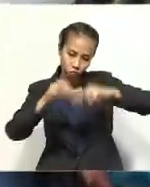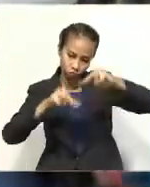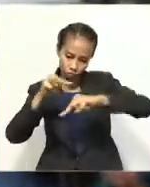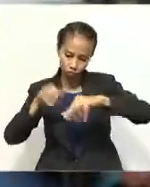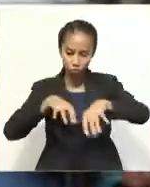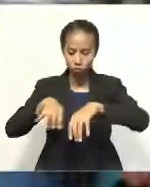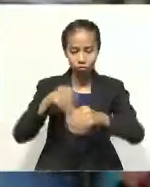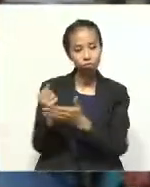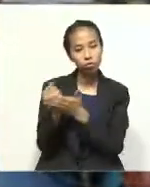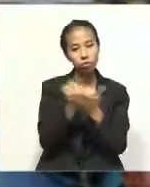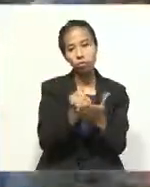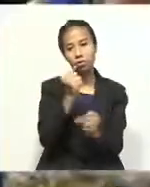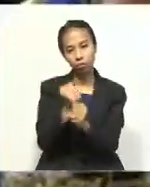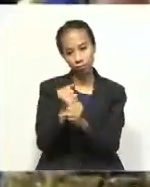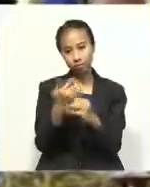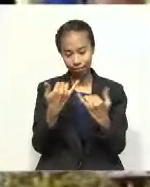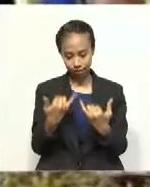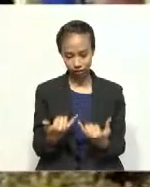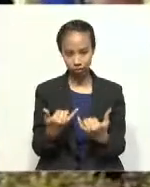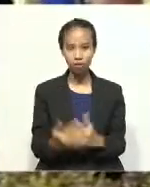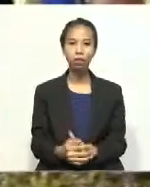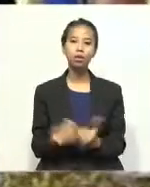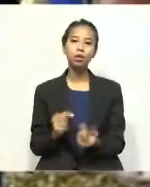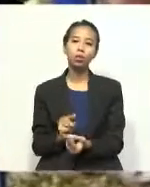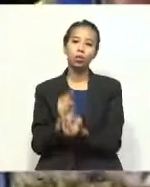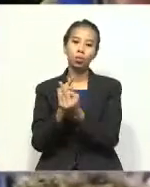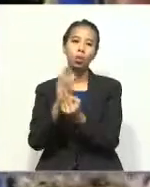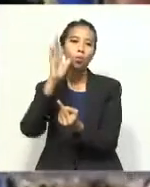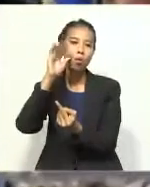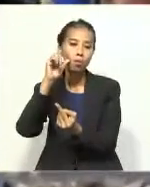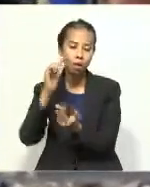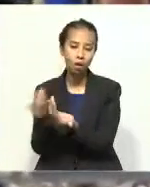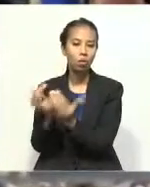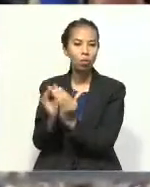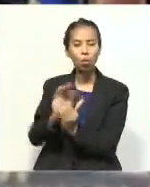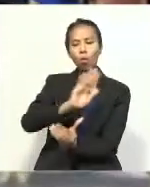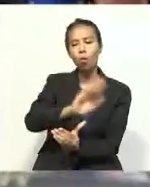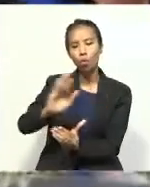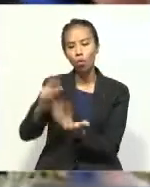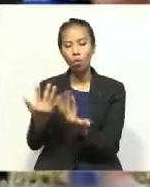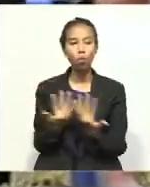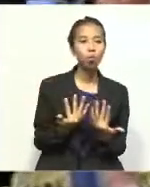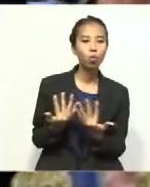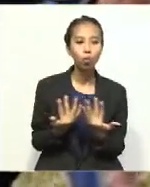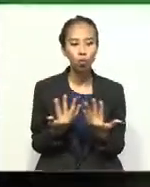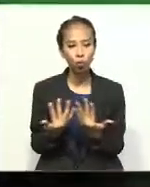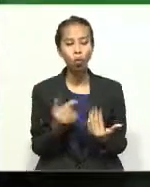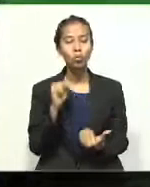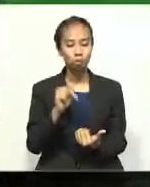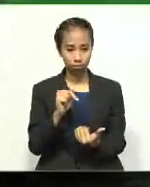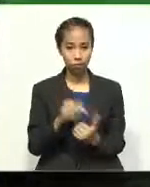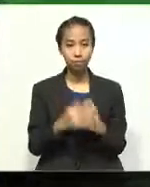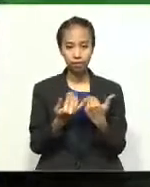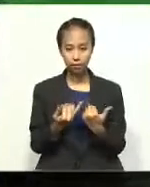ปฏิบัติงานช่วยเหลือทั้ง13คนในครั้งนี้ก็ได้เข้าพบกับผู้ปกครองญาติพี่น้องและประชาชนที่มาติดตามรอฟังข่าวอย่างใจจดใจ